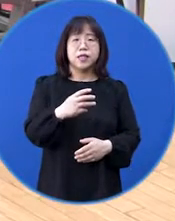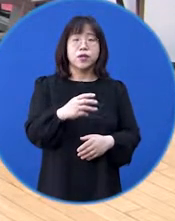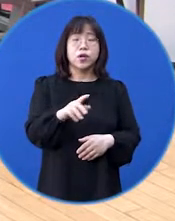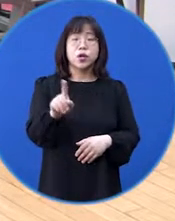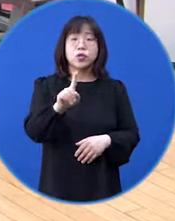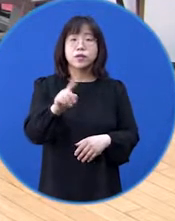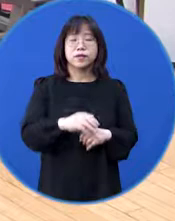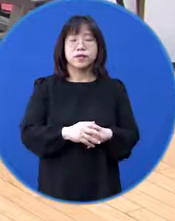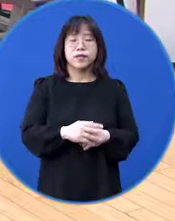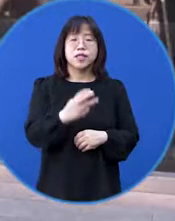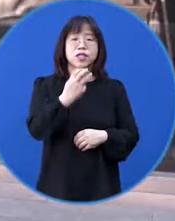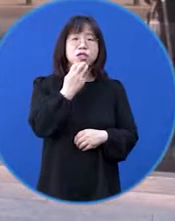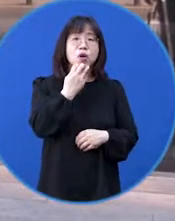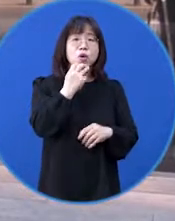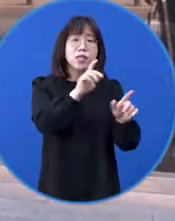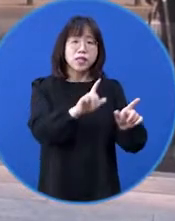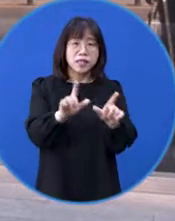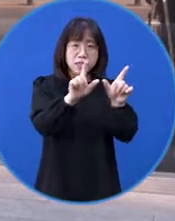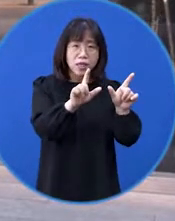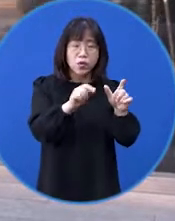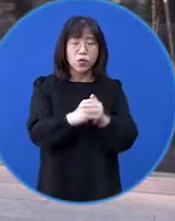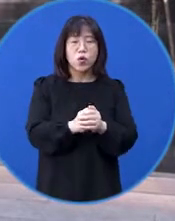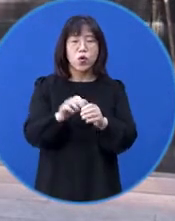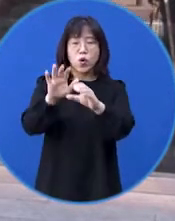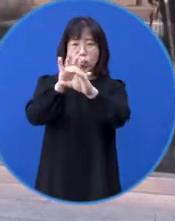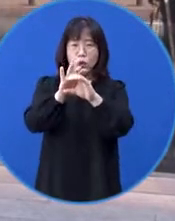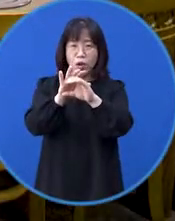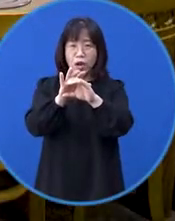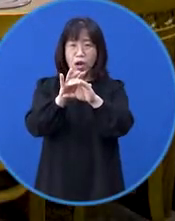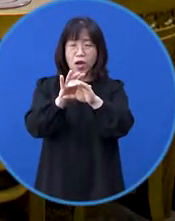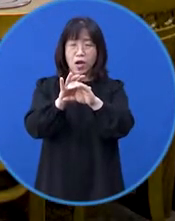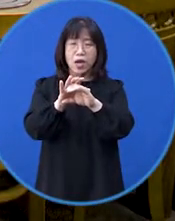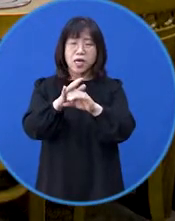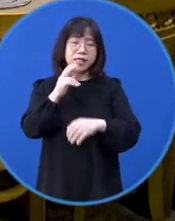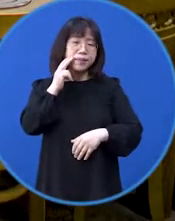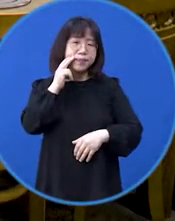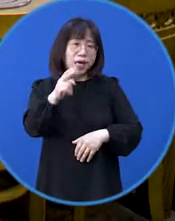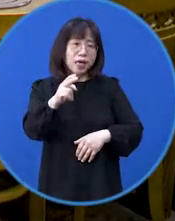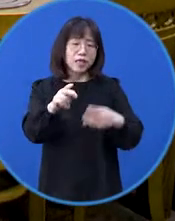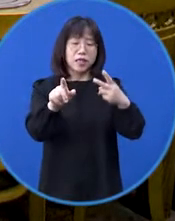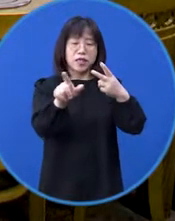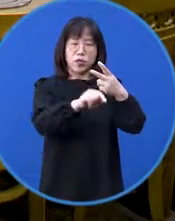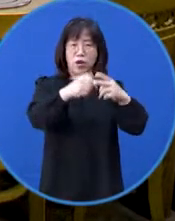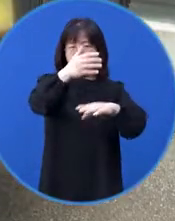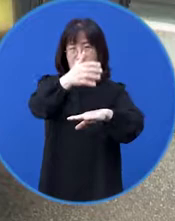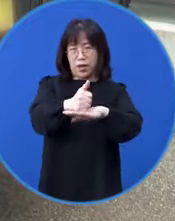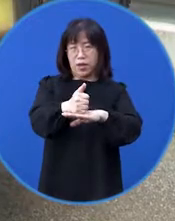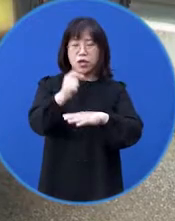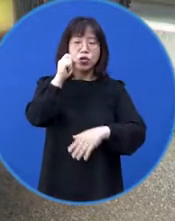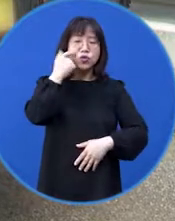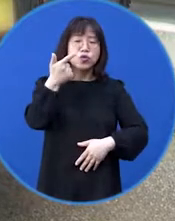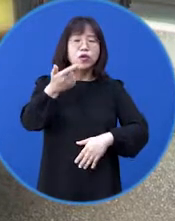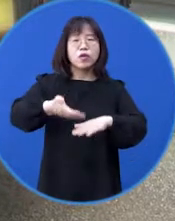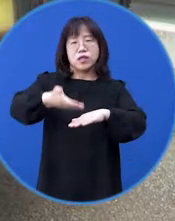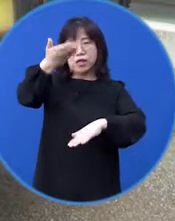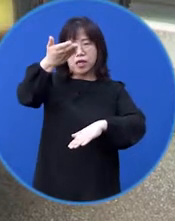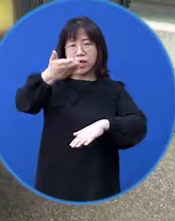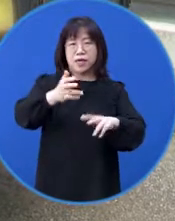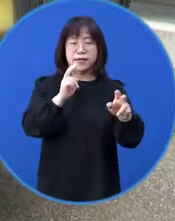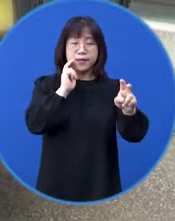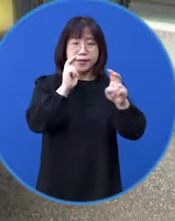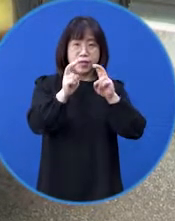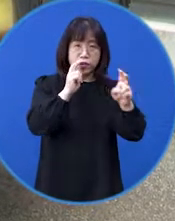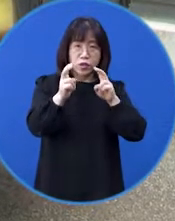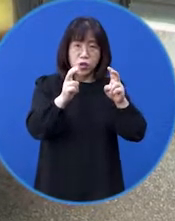사업자 소재지가 서울이면서 코로나19 심각 단계로 격상된 2월 말 기준으로 6개월 이상 실제로 영업